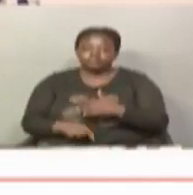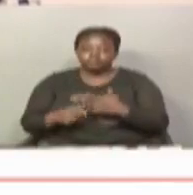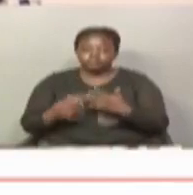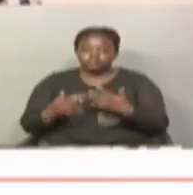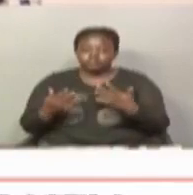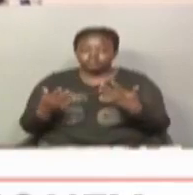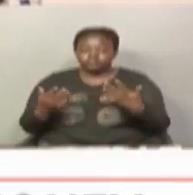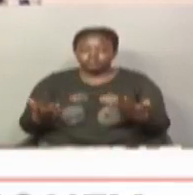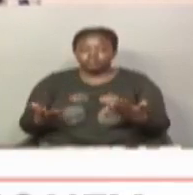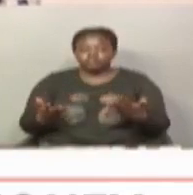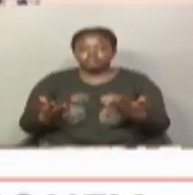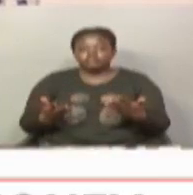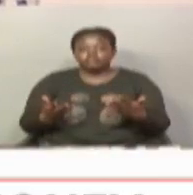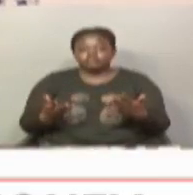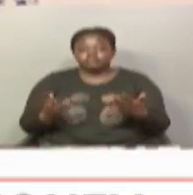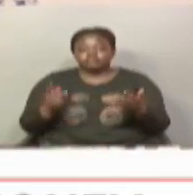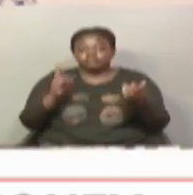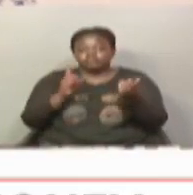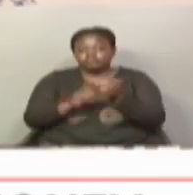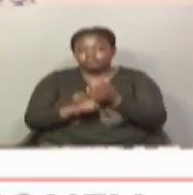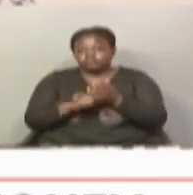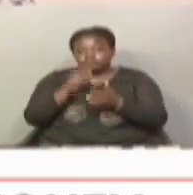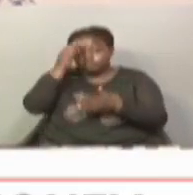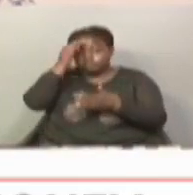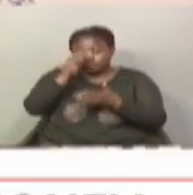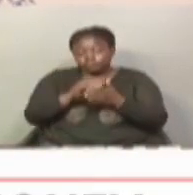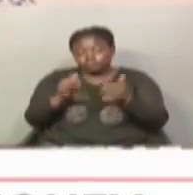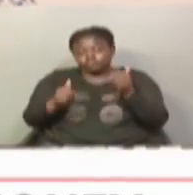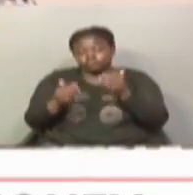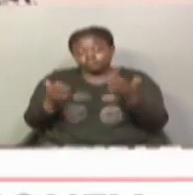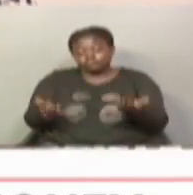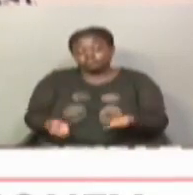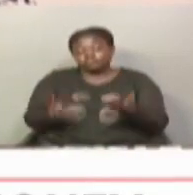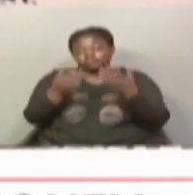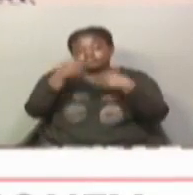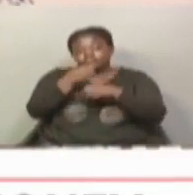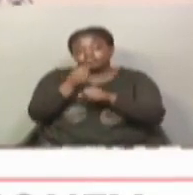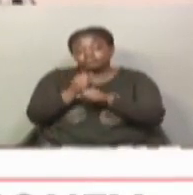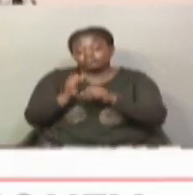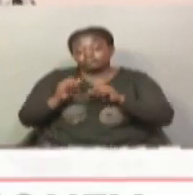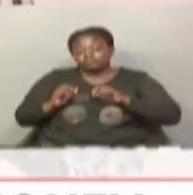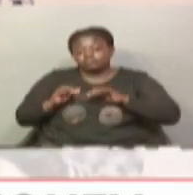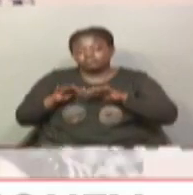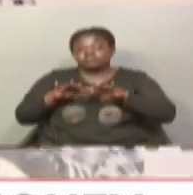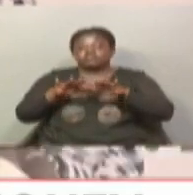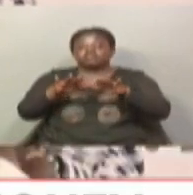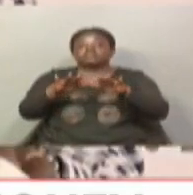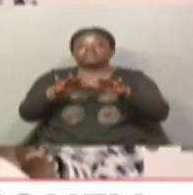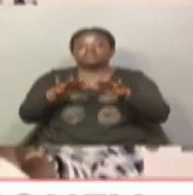create to churn out content that we believe advances society and distribute it.